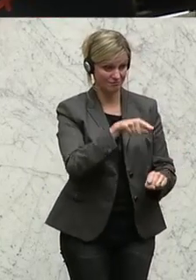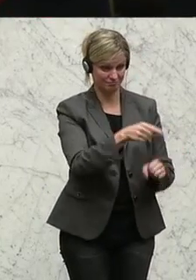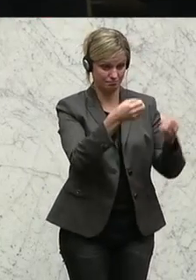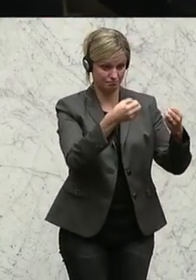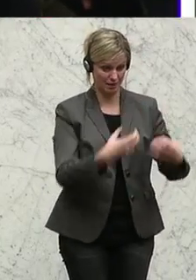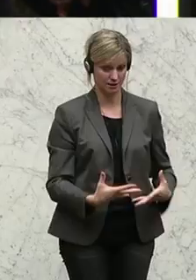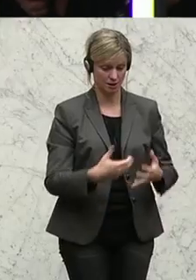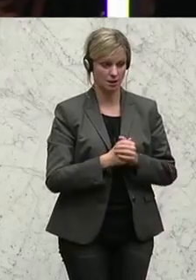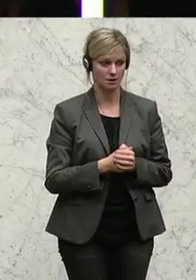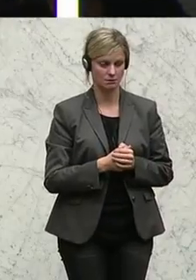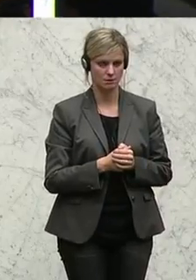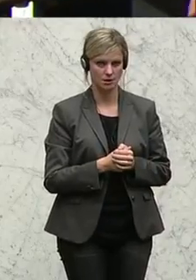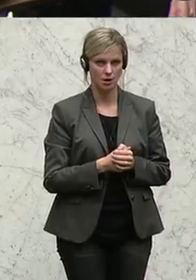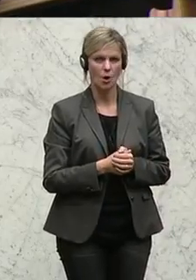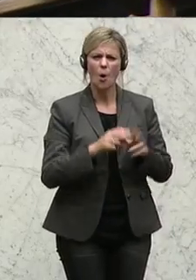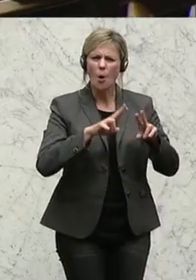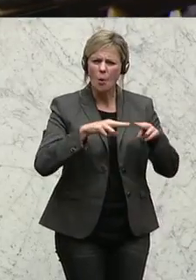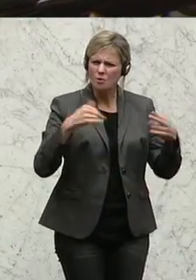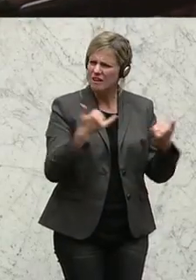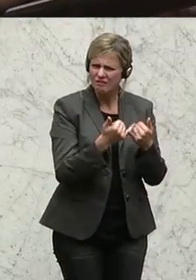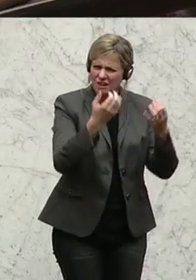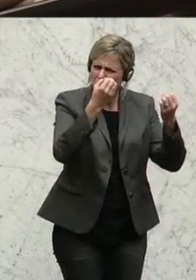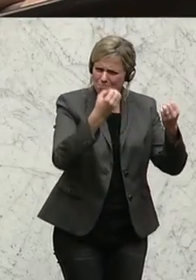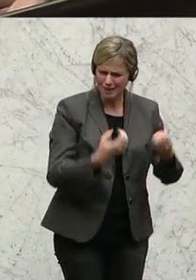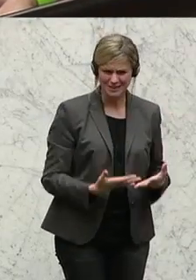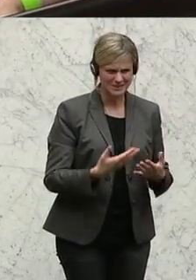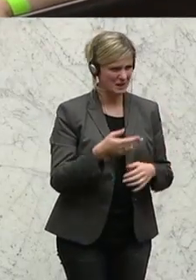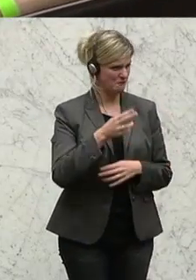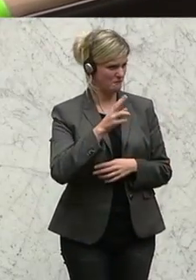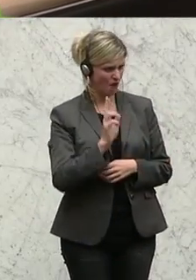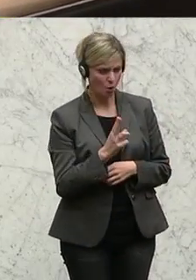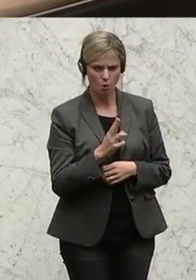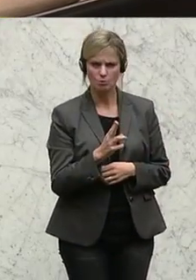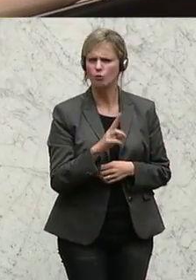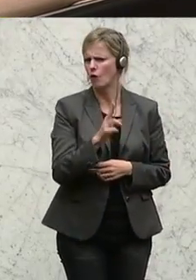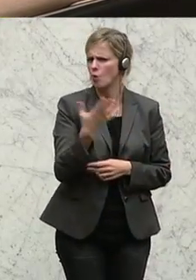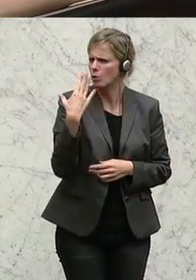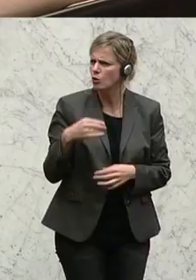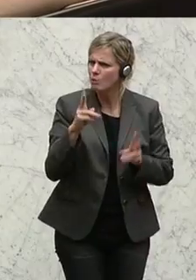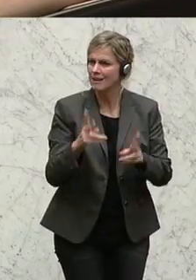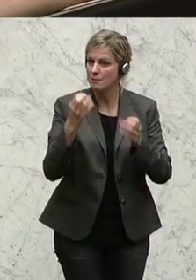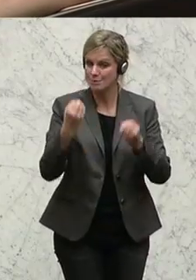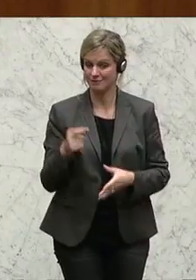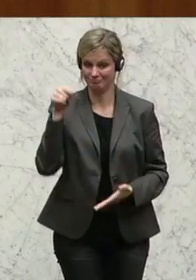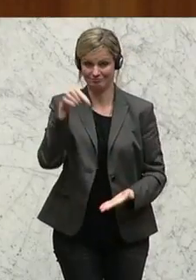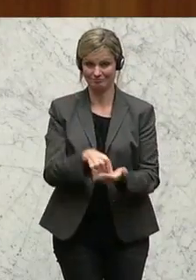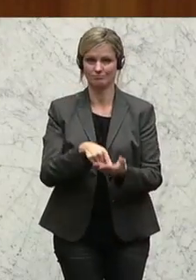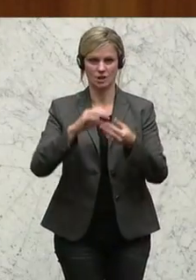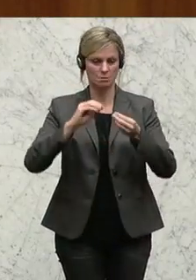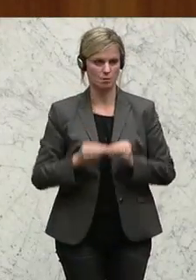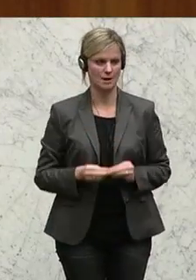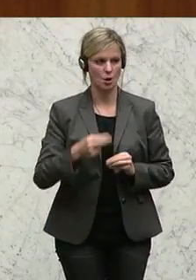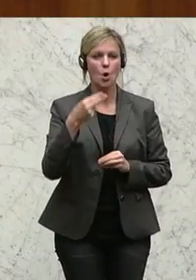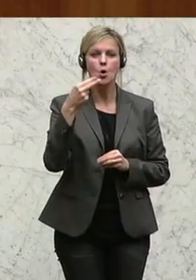Und wie konnte dieser Unfall passieren und warum vor allem kann er jederzeit wieder passieren? Das ist das Problem. Hypo